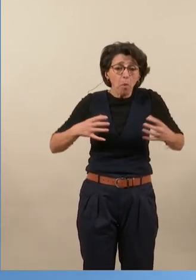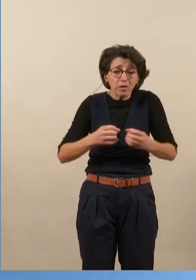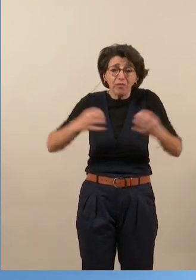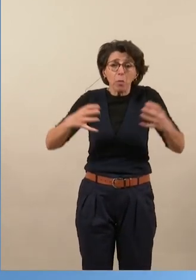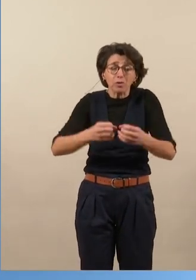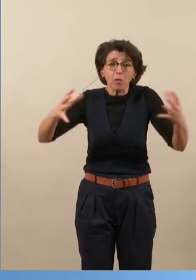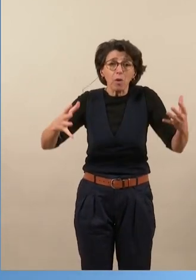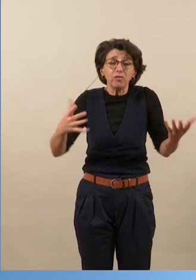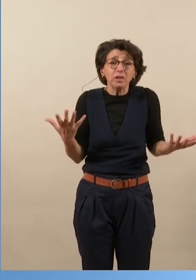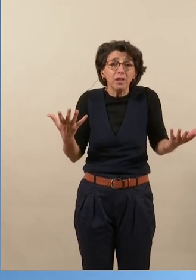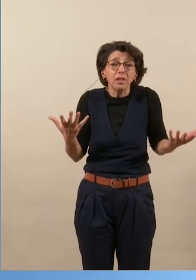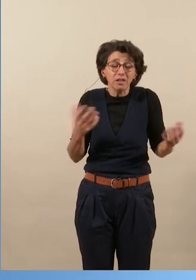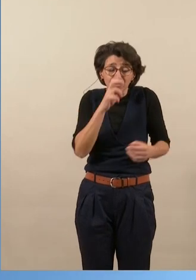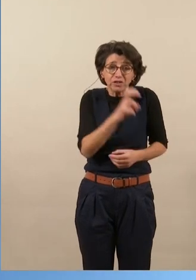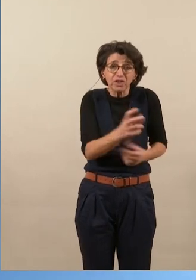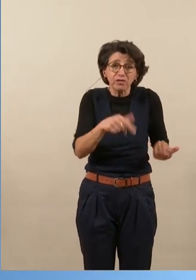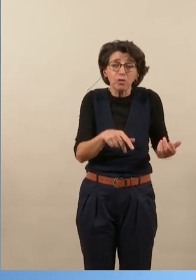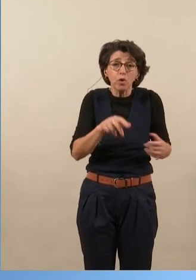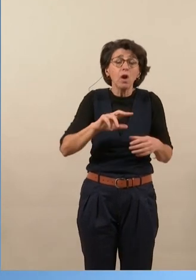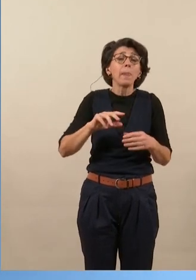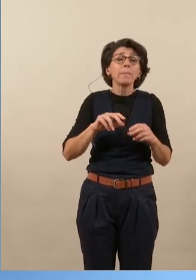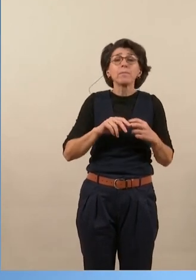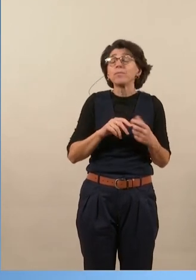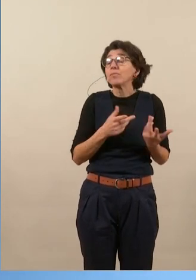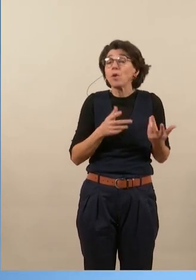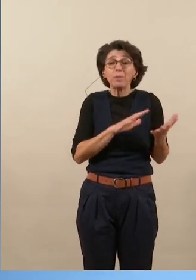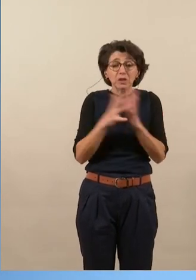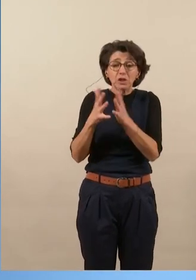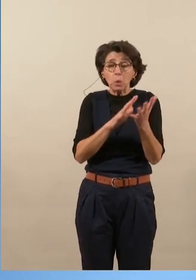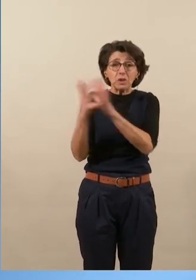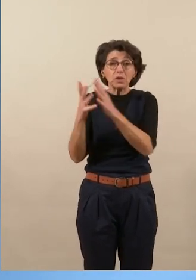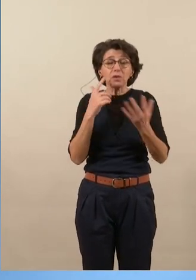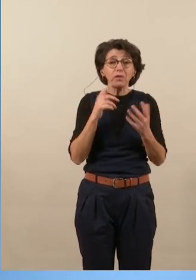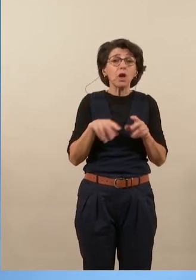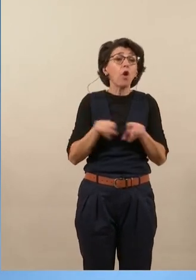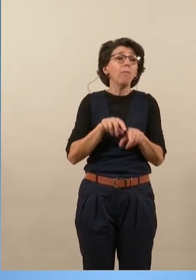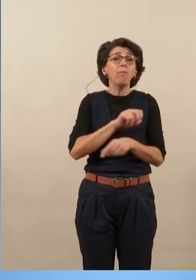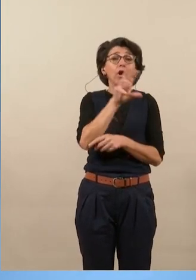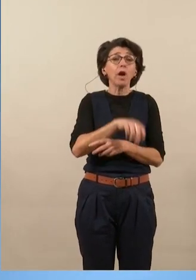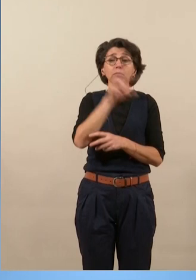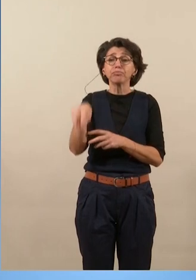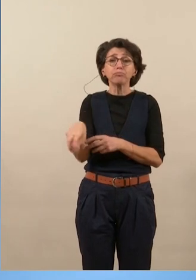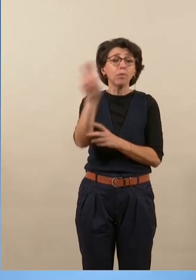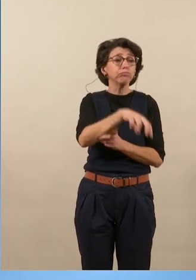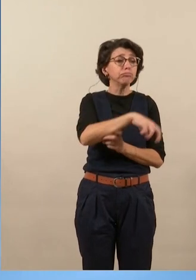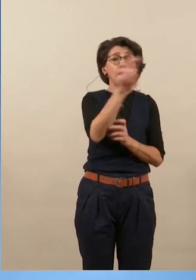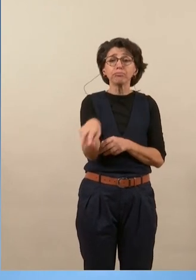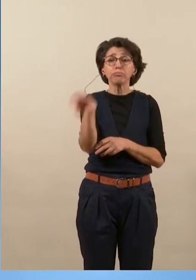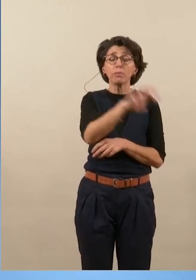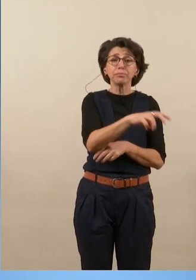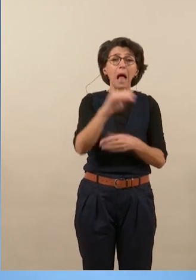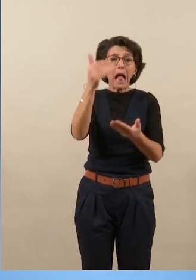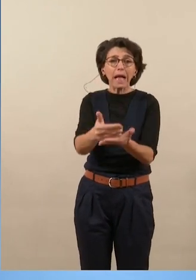fait penser à quelqu'un qui voyage d'cal en escale en fait il s'arrête jamais donc du coup moi j'ai envie de dire on